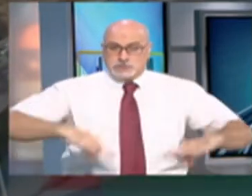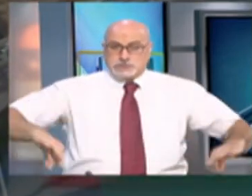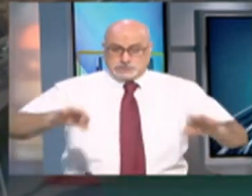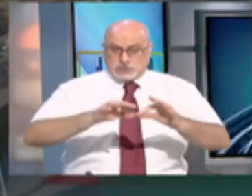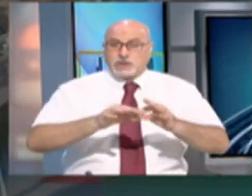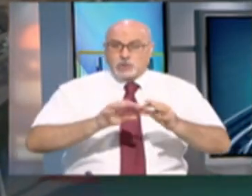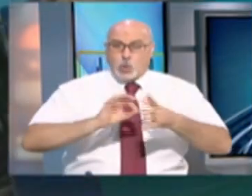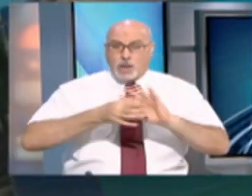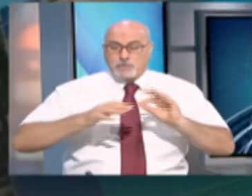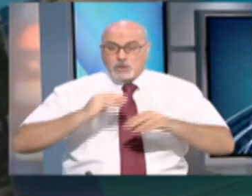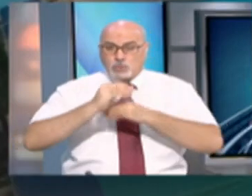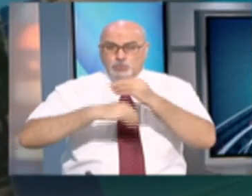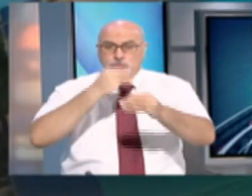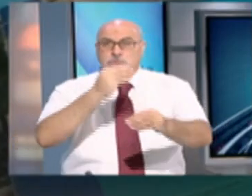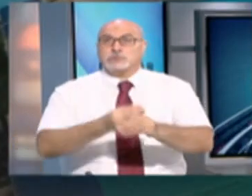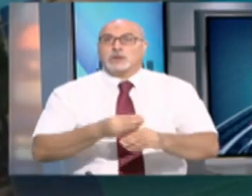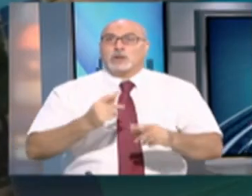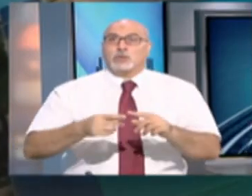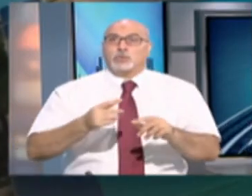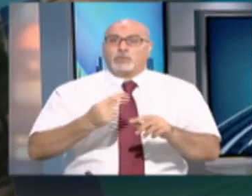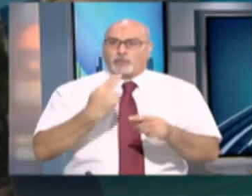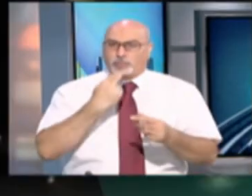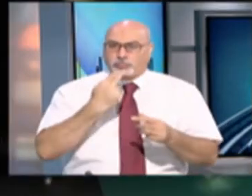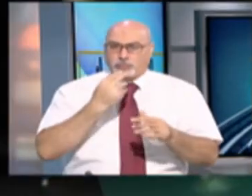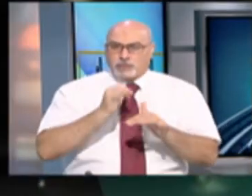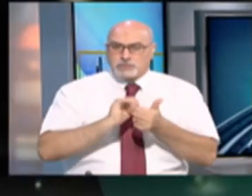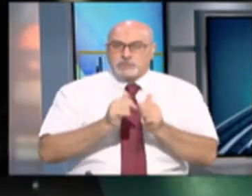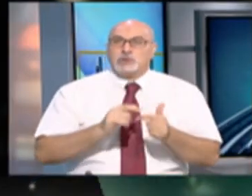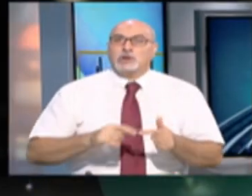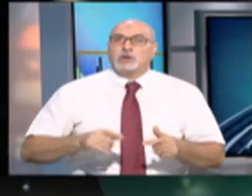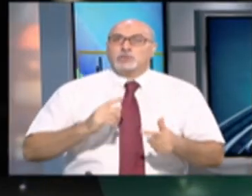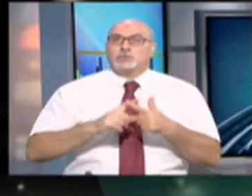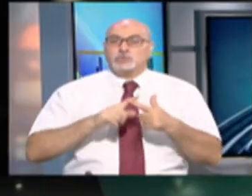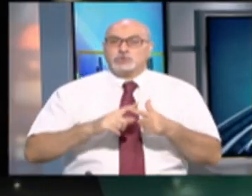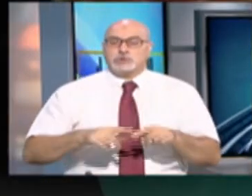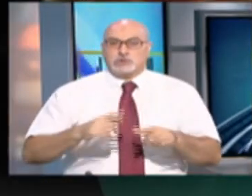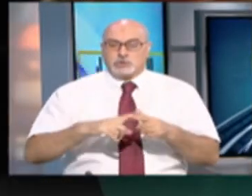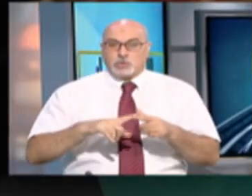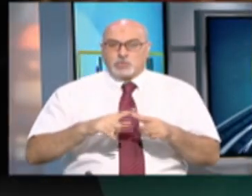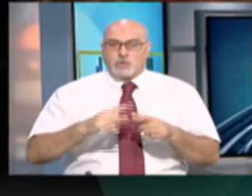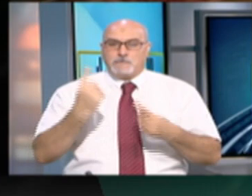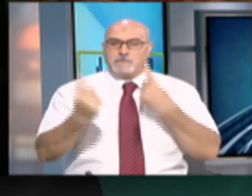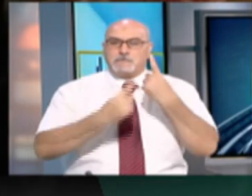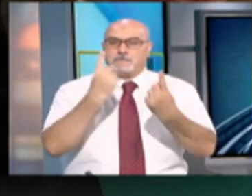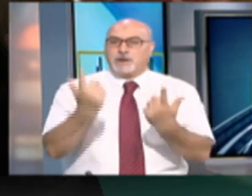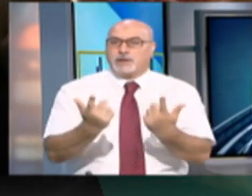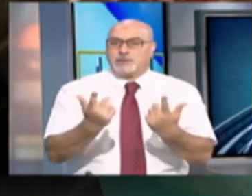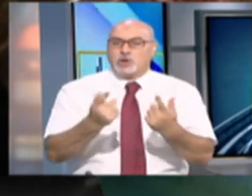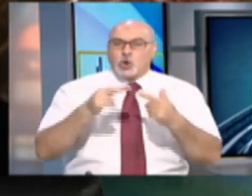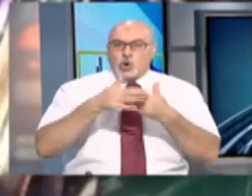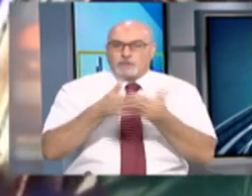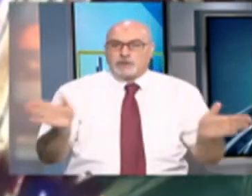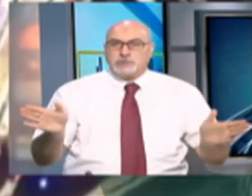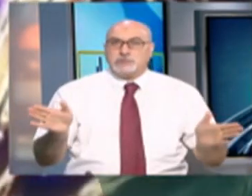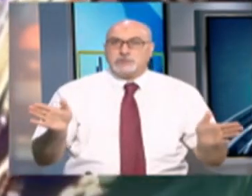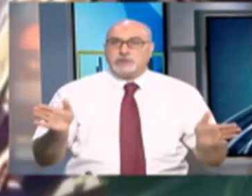عالمي يستعد لإبهار المتنافسين فيه، كما سيحتضن مفاجآت خلال حفل الافتتاح إذانا بانطلاق